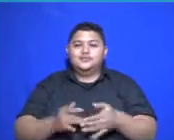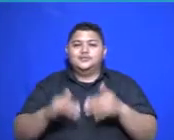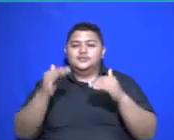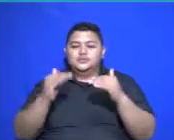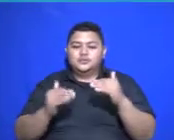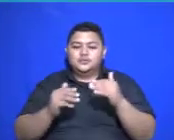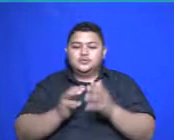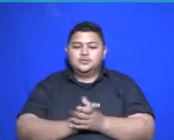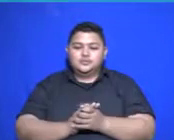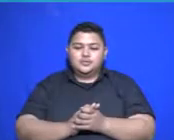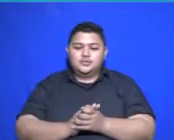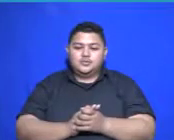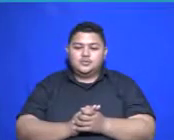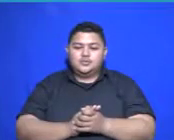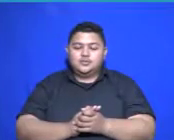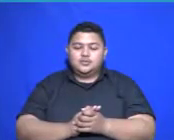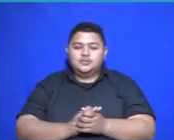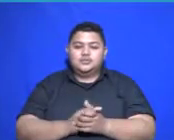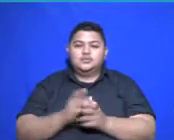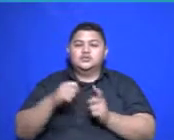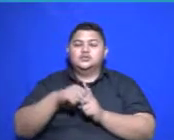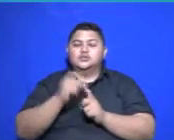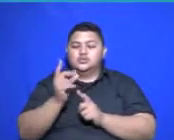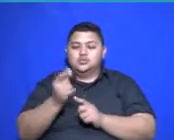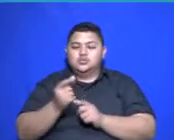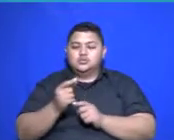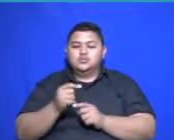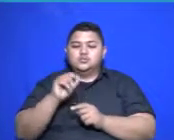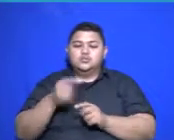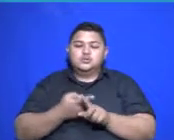bunga kredit usaha rakyat itu dari